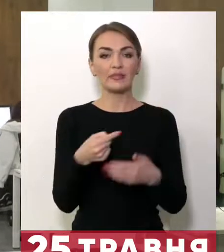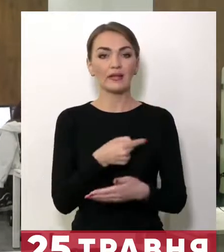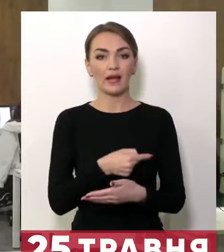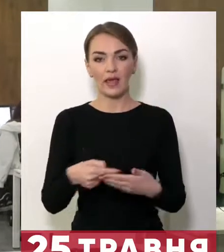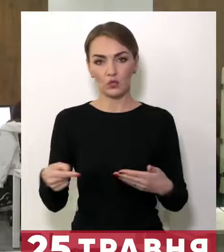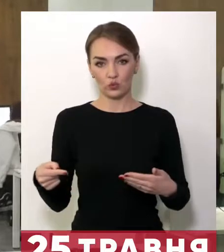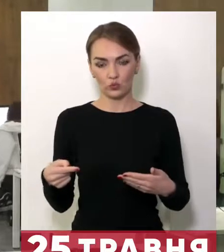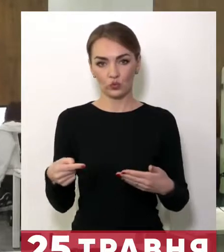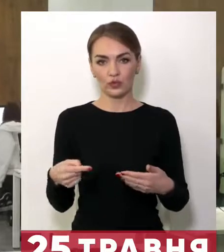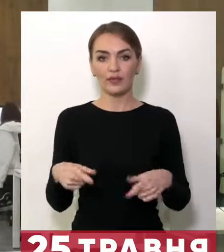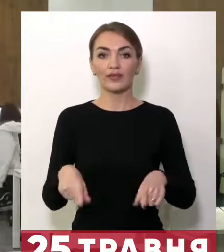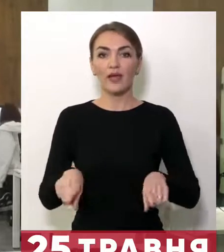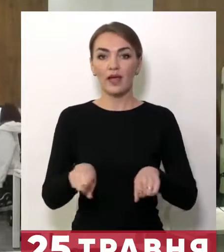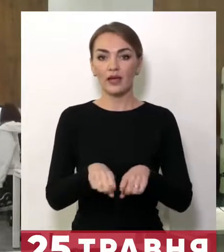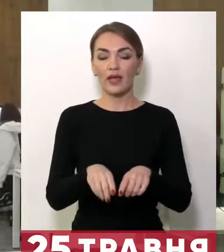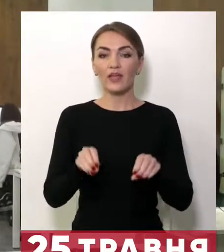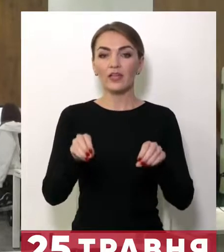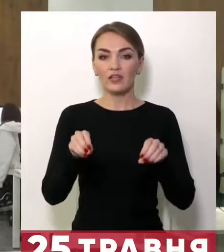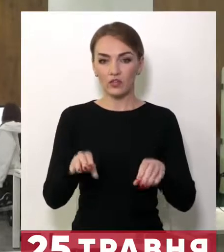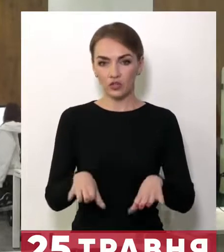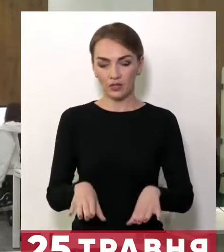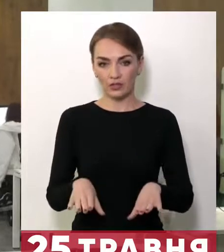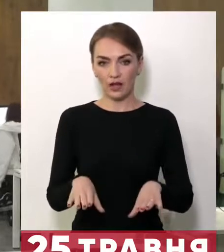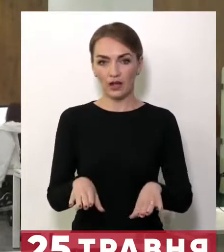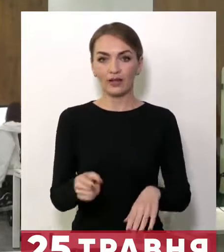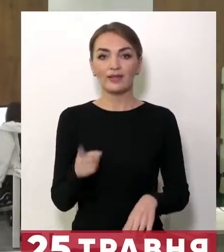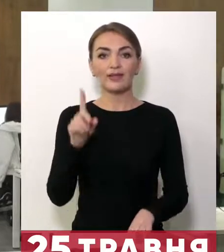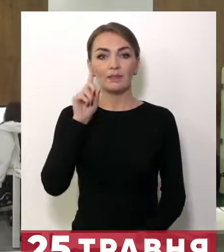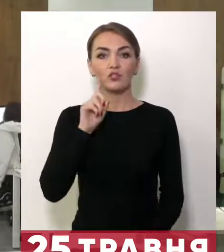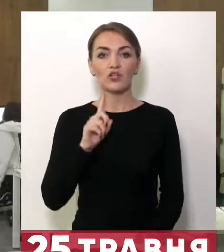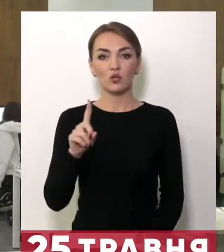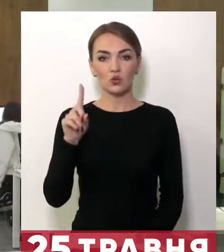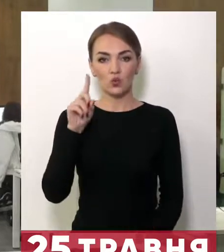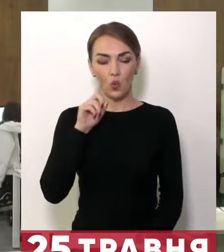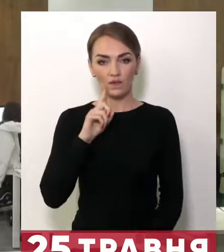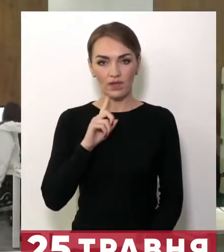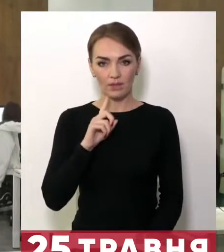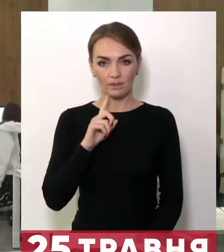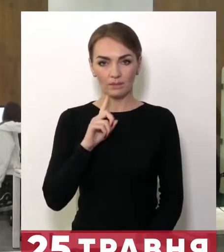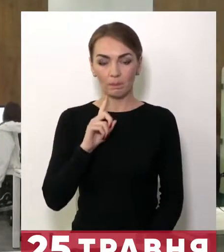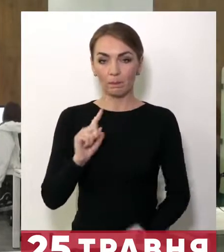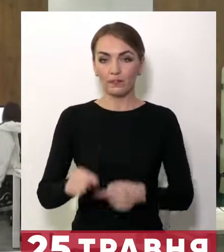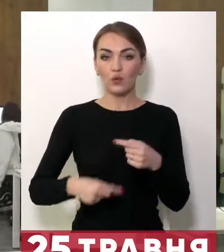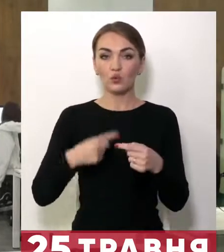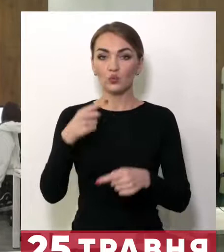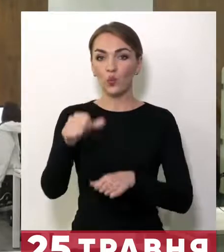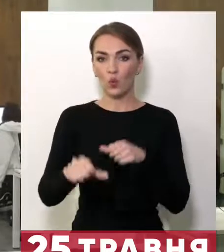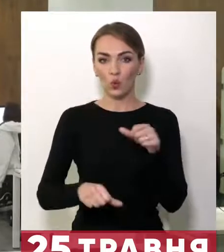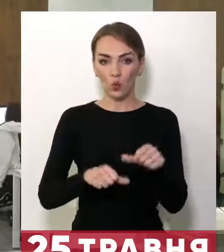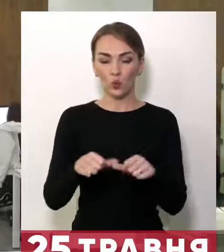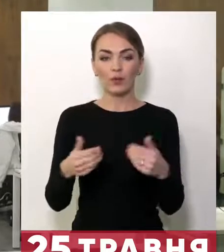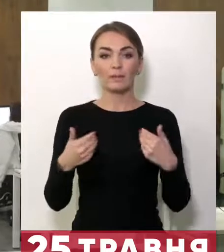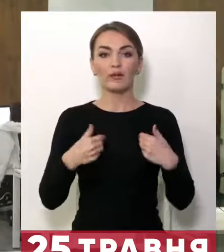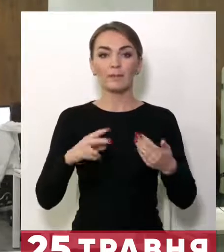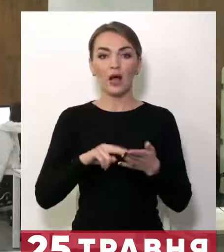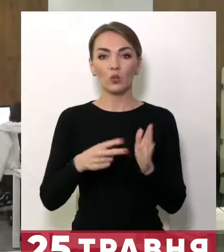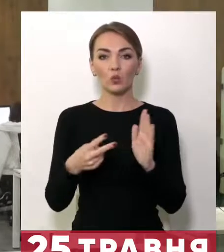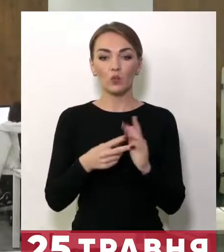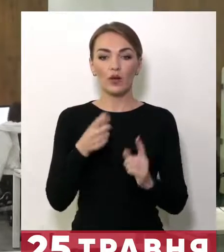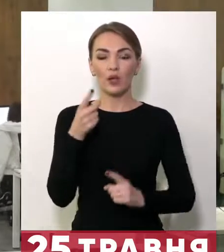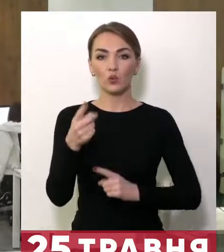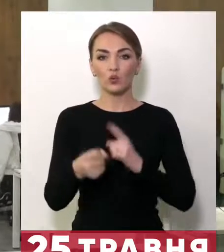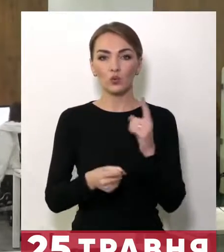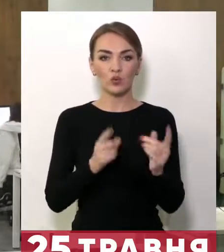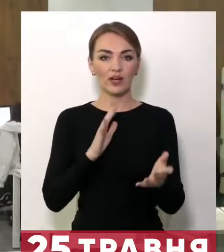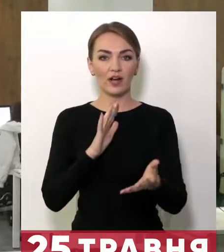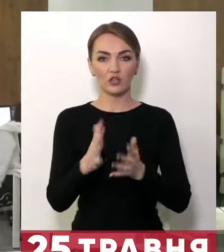підкреслю, таке рішення тимчасове. Наступного року ми плануємо